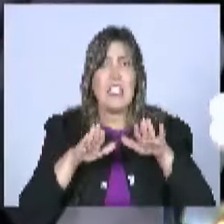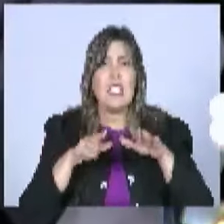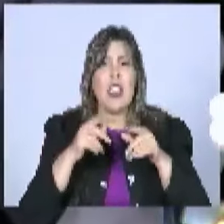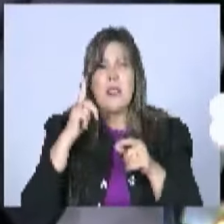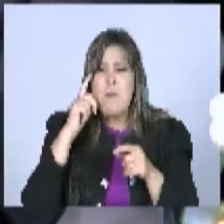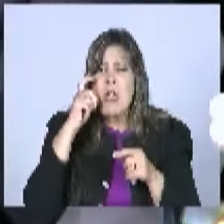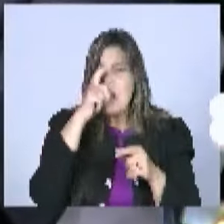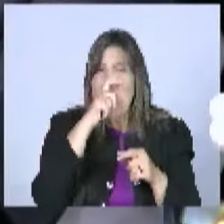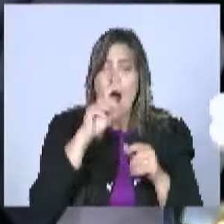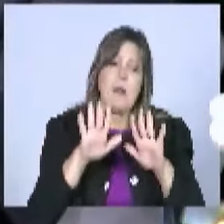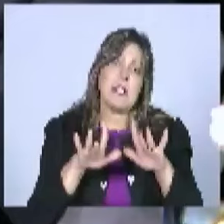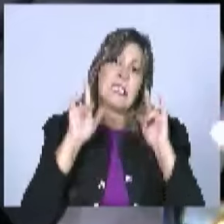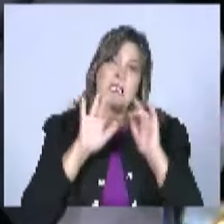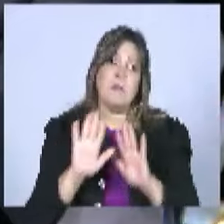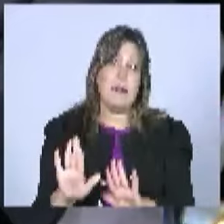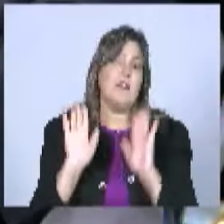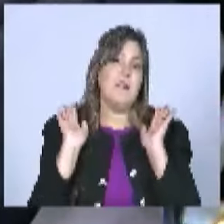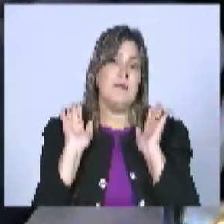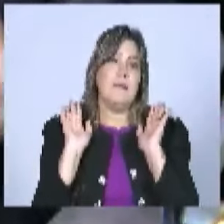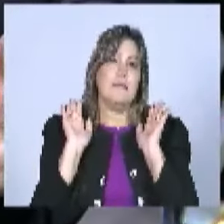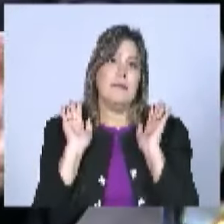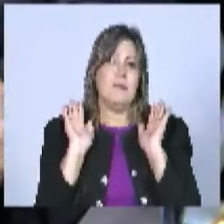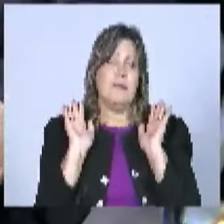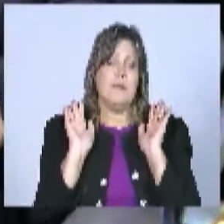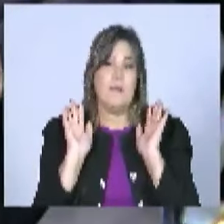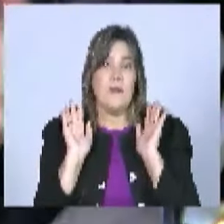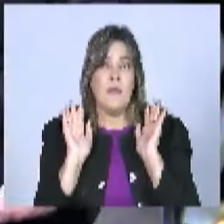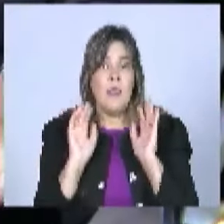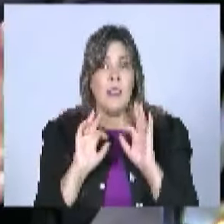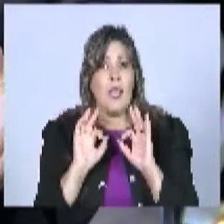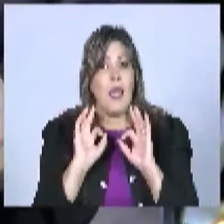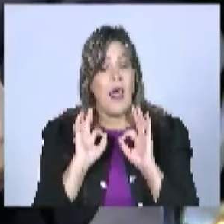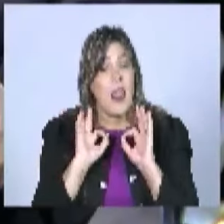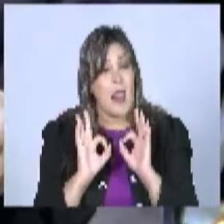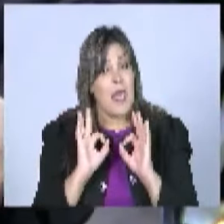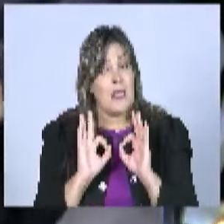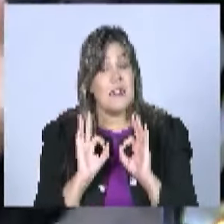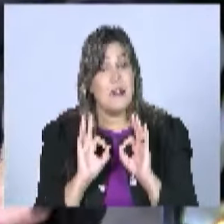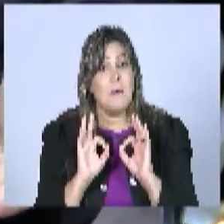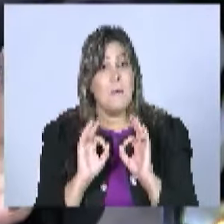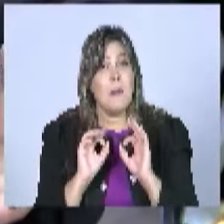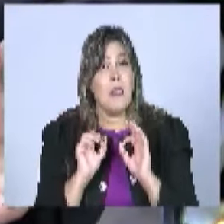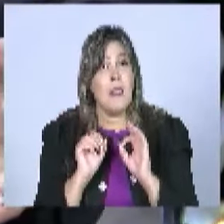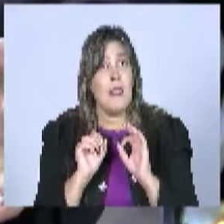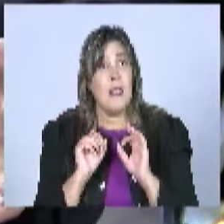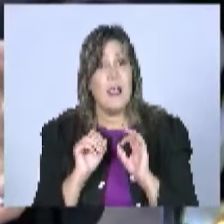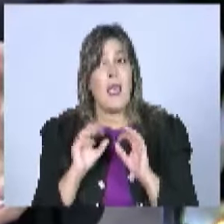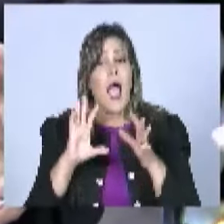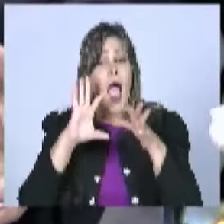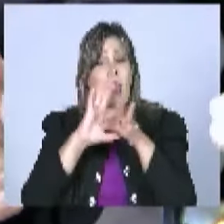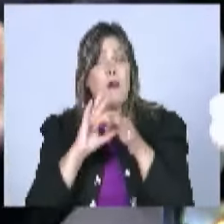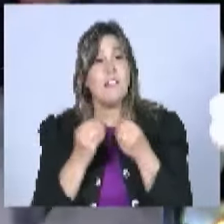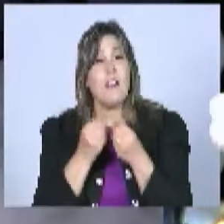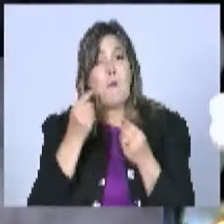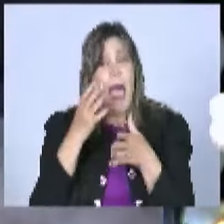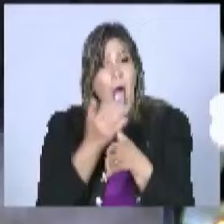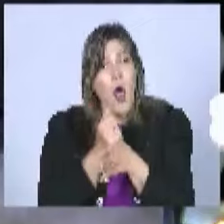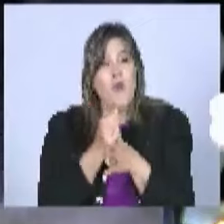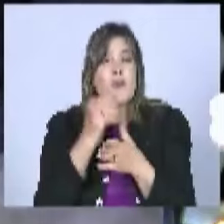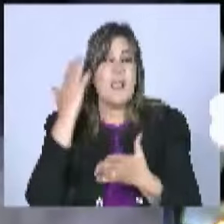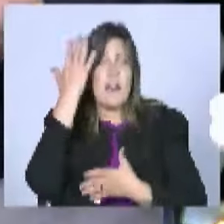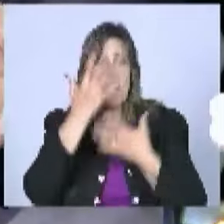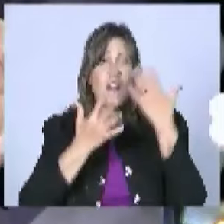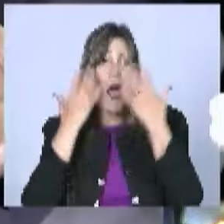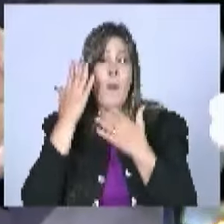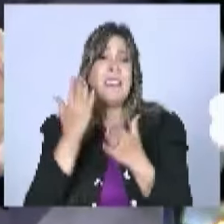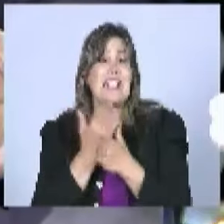منه ارتباط افراد صحيح عشان كده البيت بيقع يعني هي علاقتها بجوزها بتتلخبط اما يقعدوا يزنوا